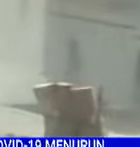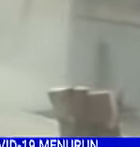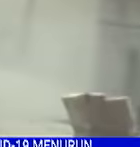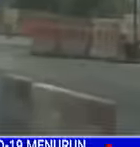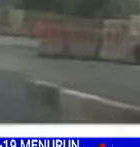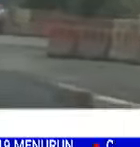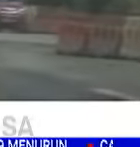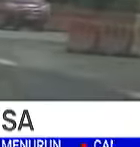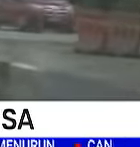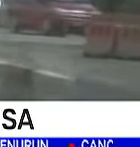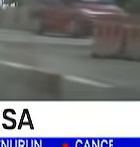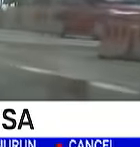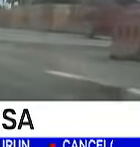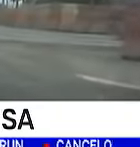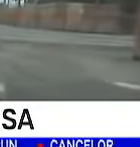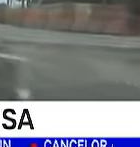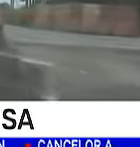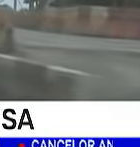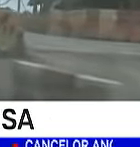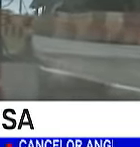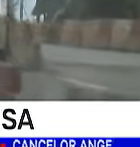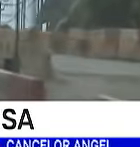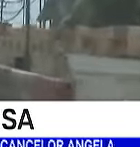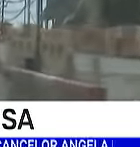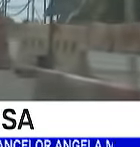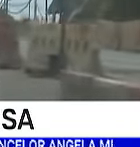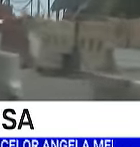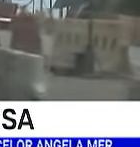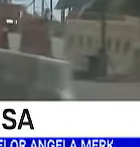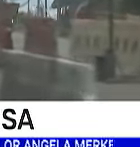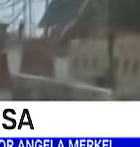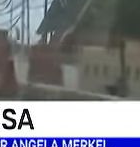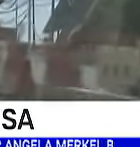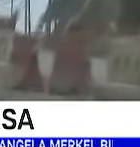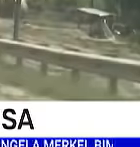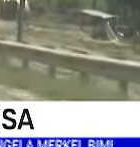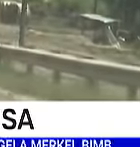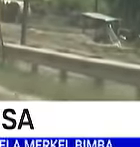projek Lebuh Raya Puan Borneo Zon Timur Sabah dilancar.